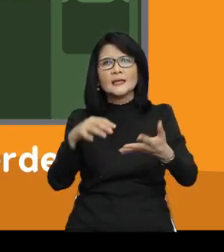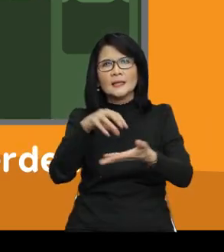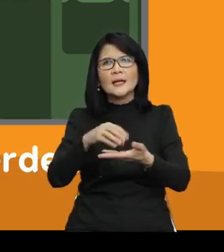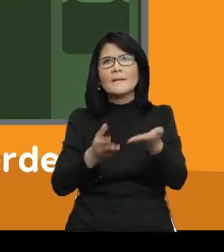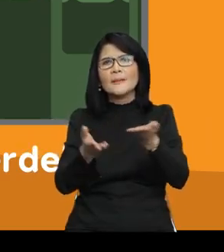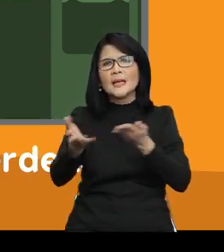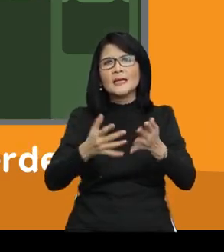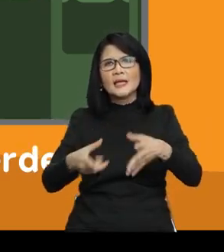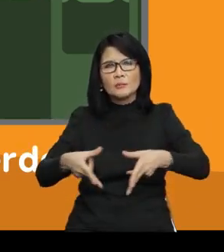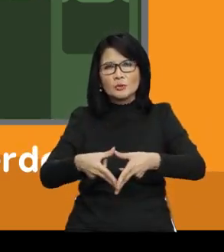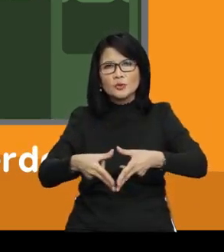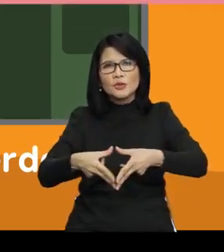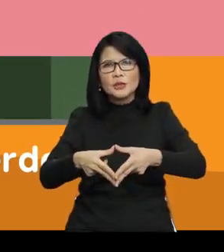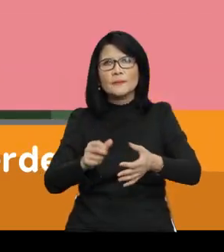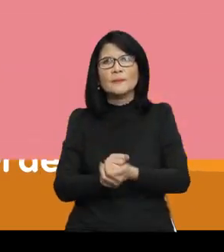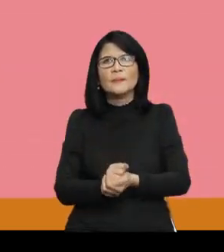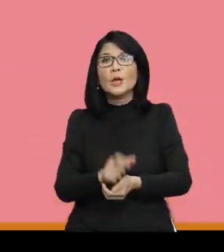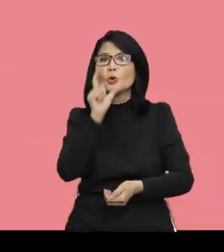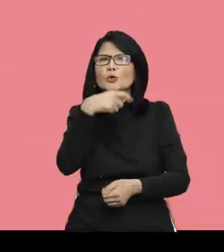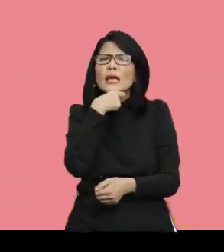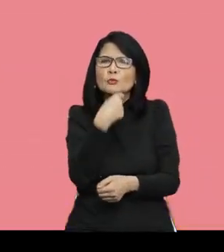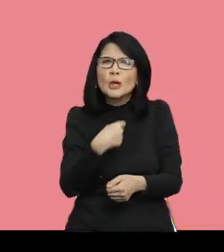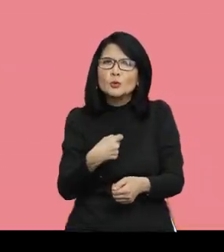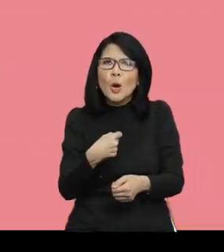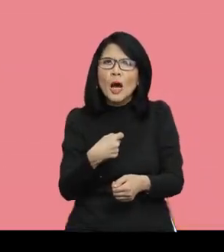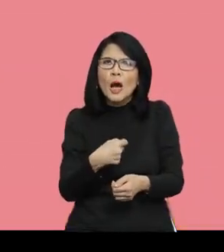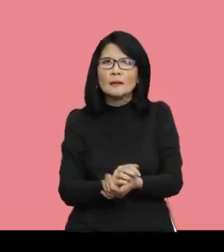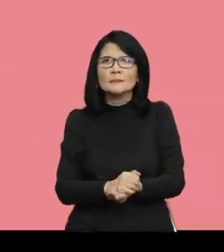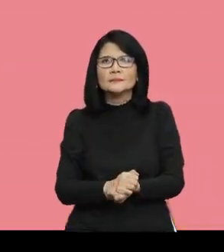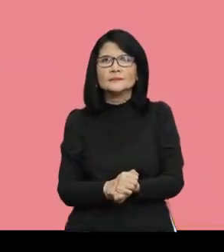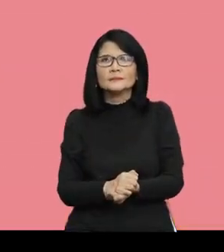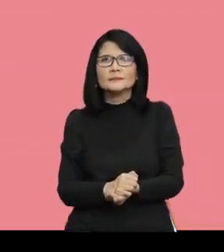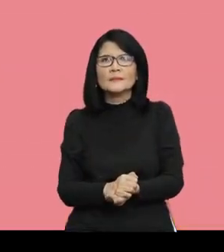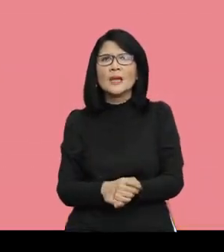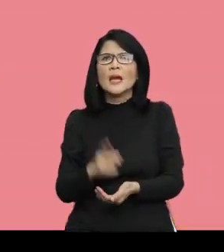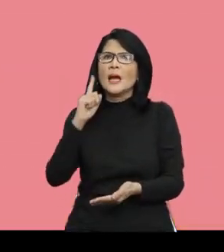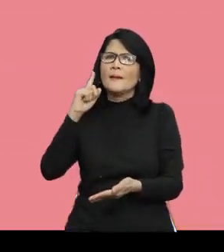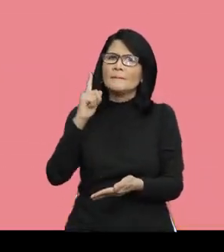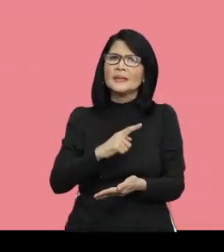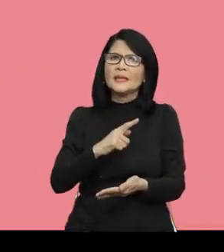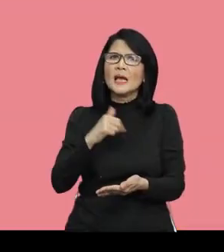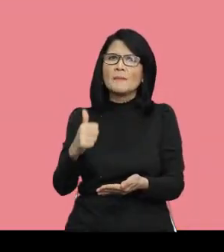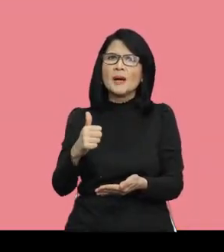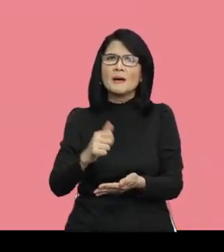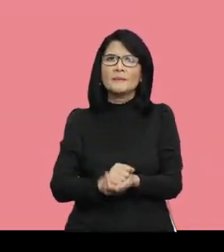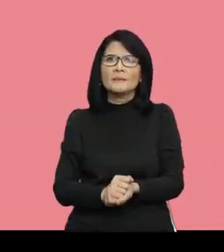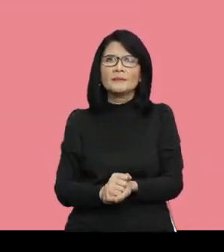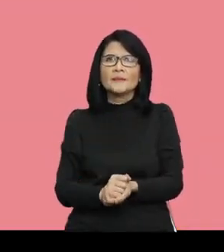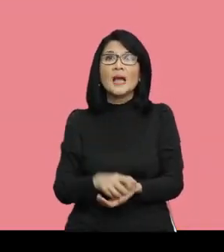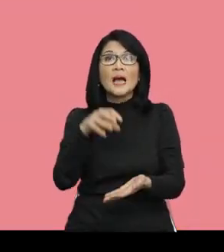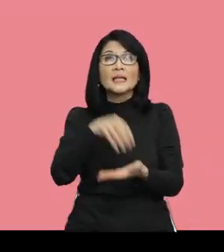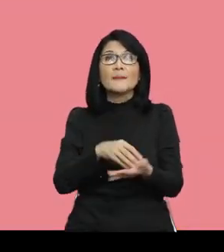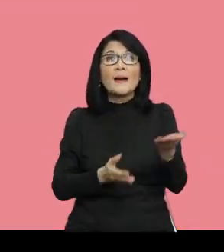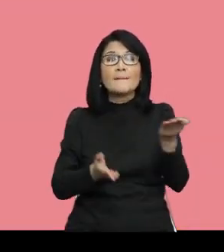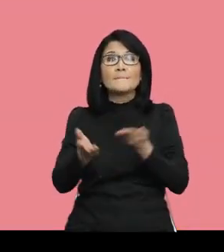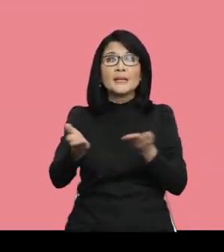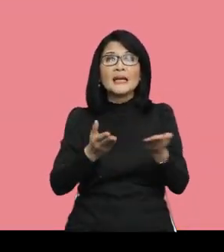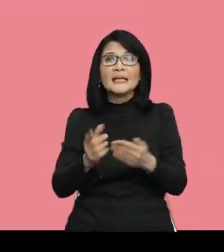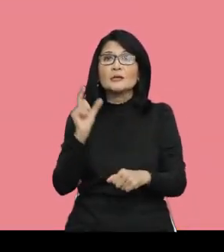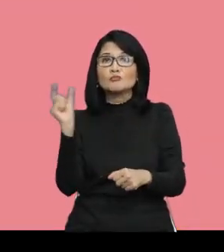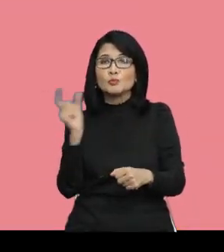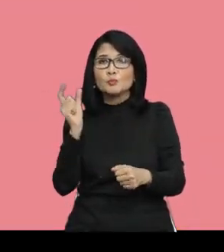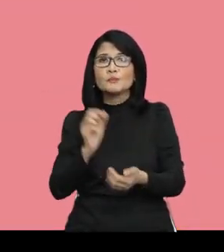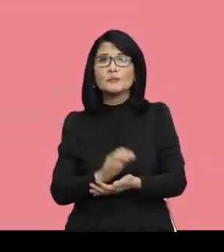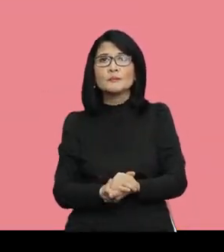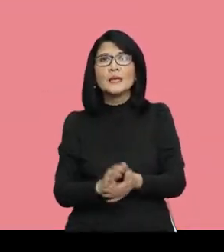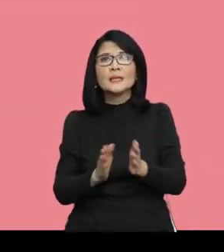reproduksi. Komponen kesehatan lansia. Bagi lansia, hal yang perlu dipastikan adalah tersedianya pelayanan kesehatan